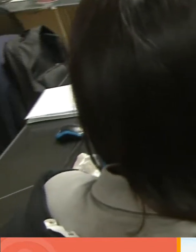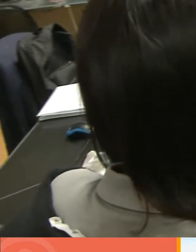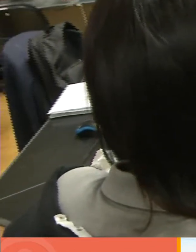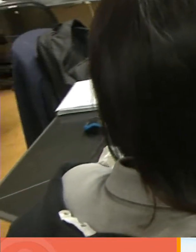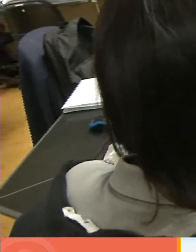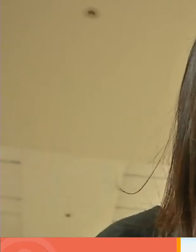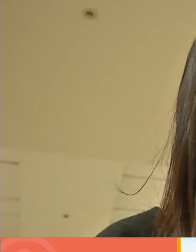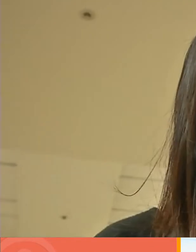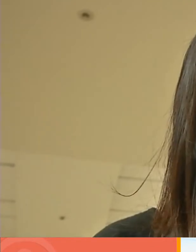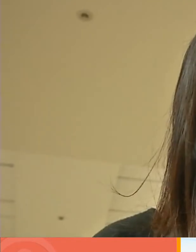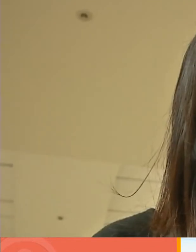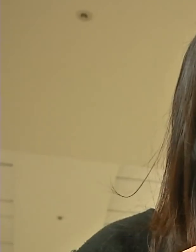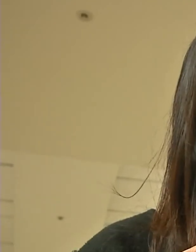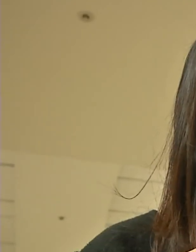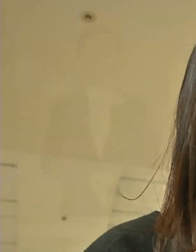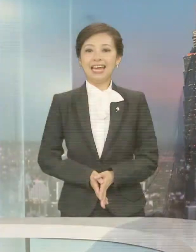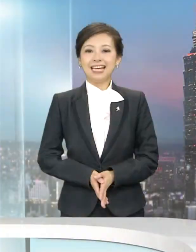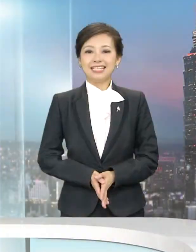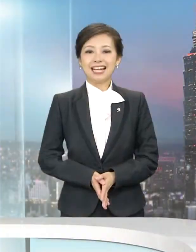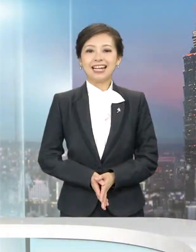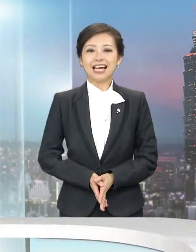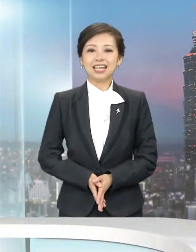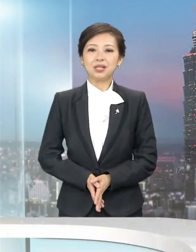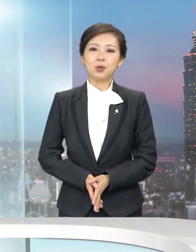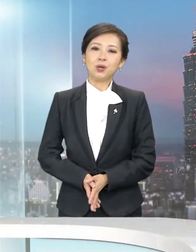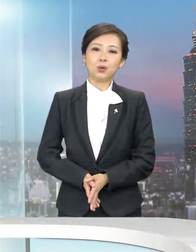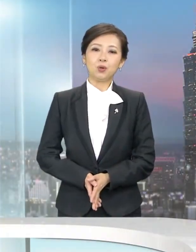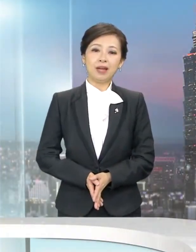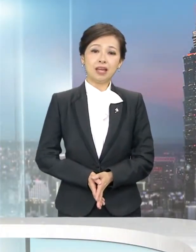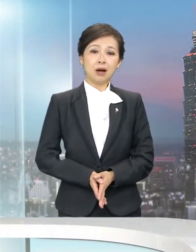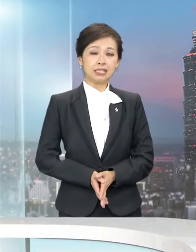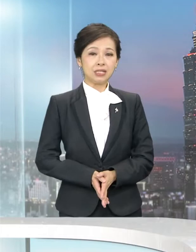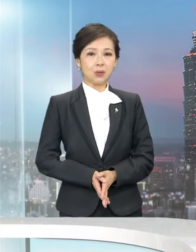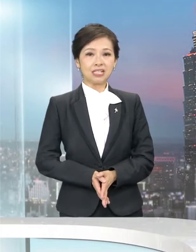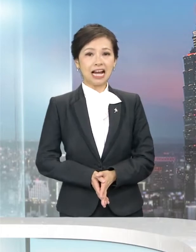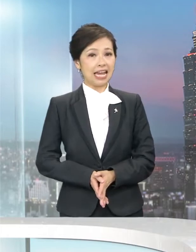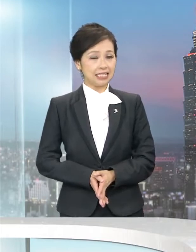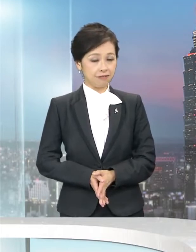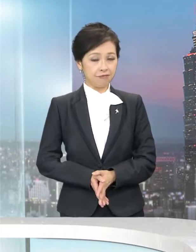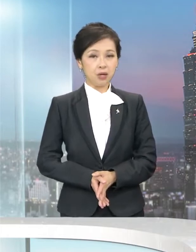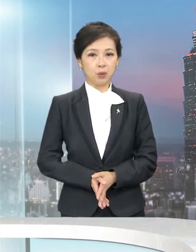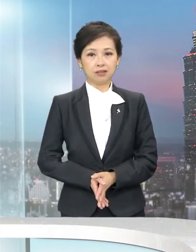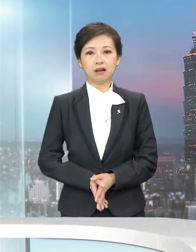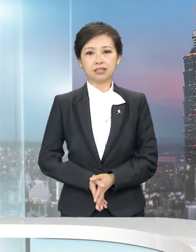新闻随陈柯信志台北报道。 接连两天都会有湖北类包机从上海起飞回到台